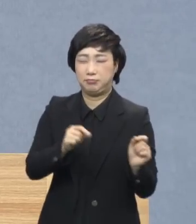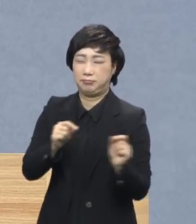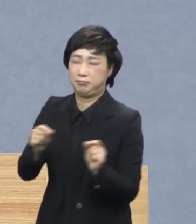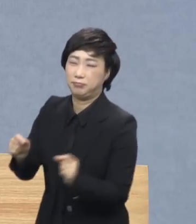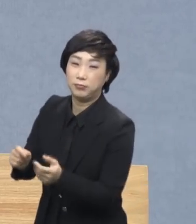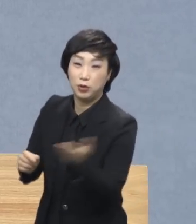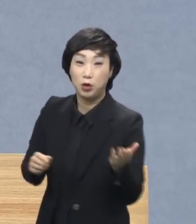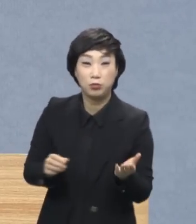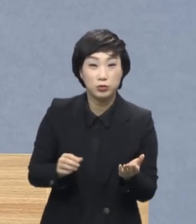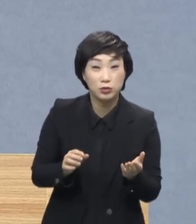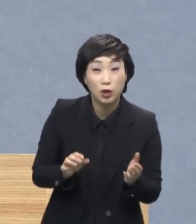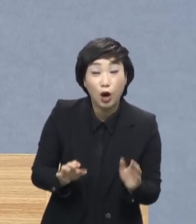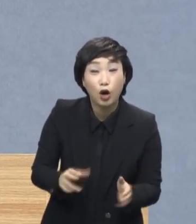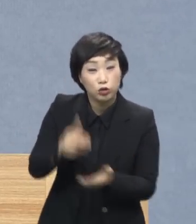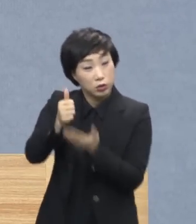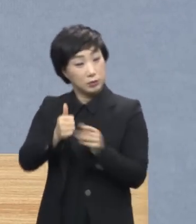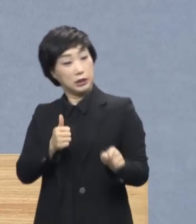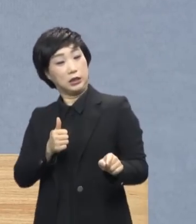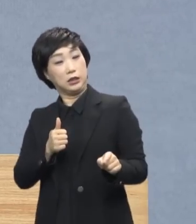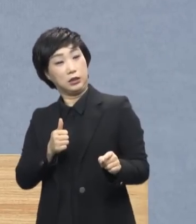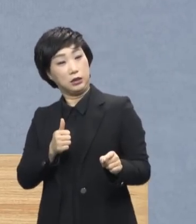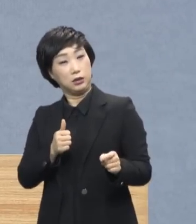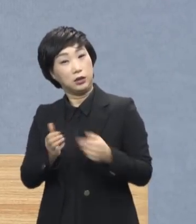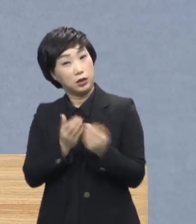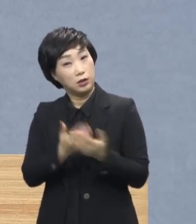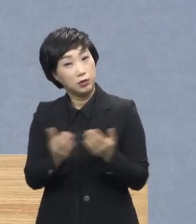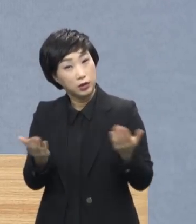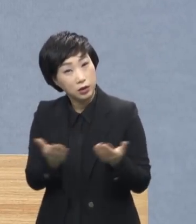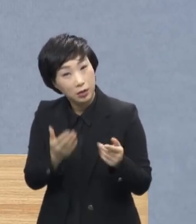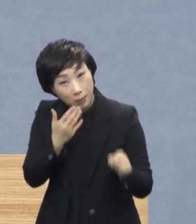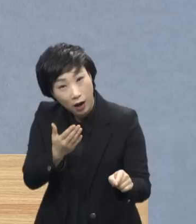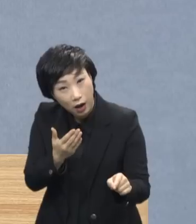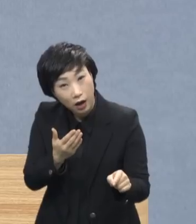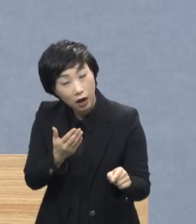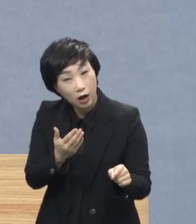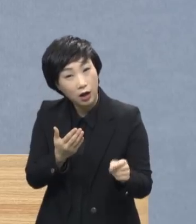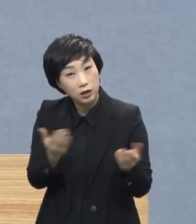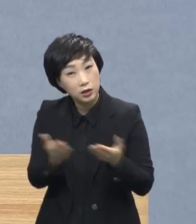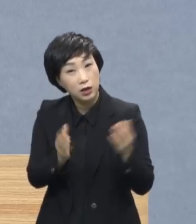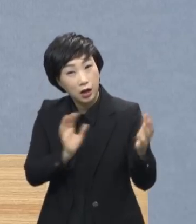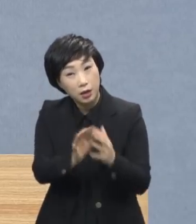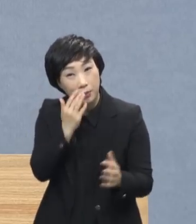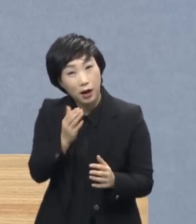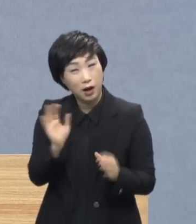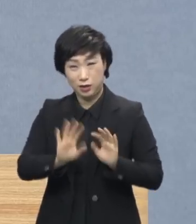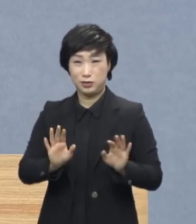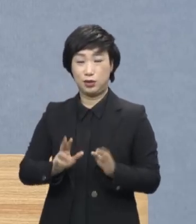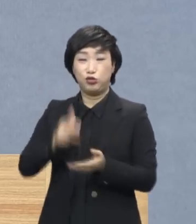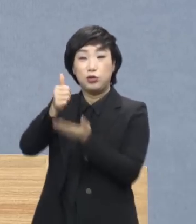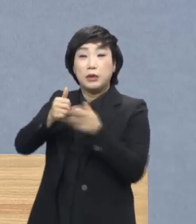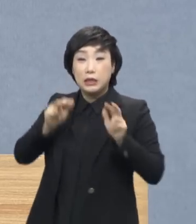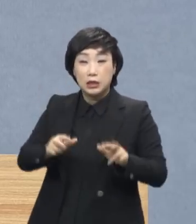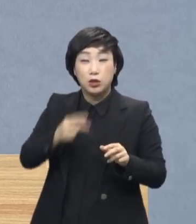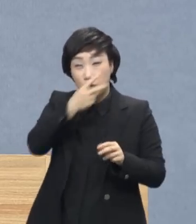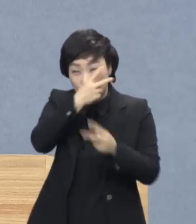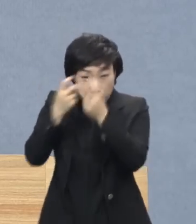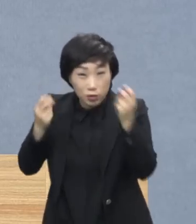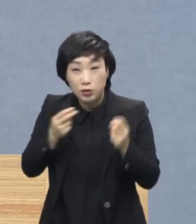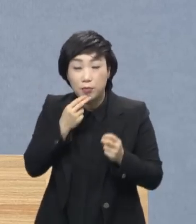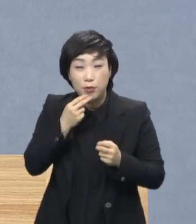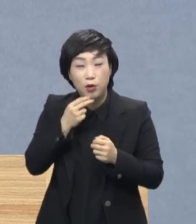사람과 주님이 상대가 되었어. 주님은 지금 졸지도 아니하시고 주무시지도